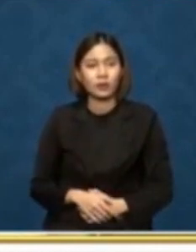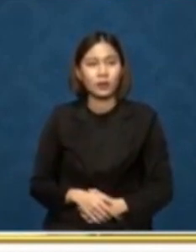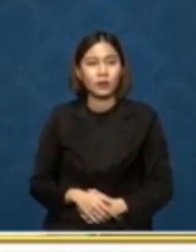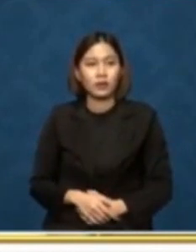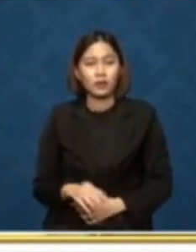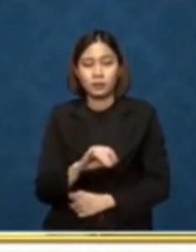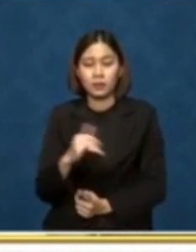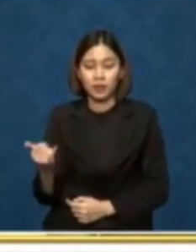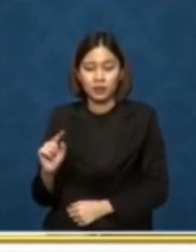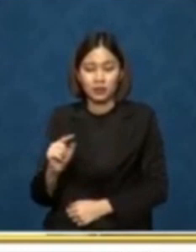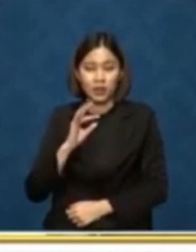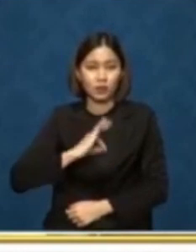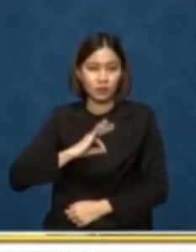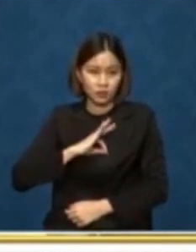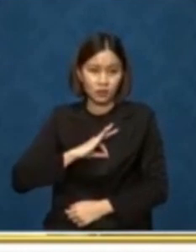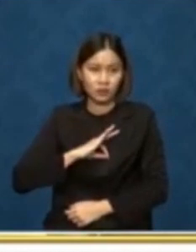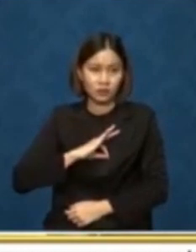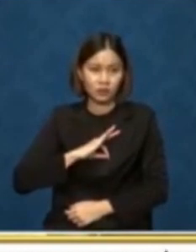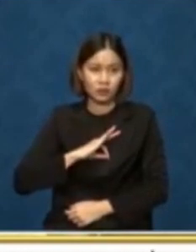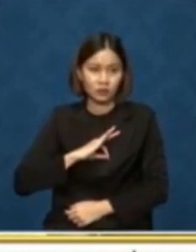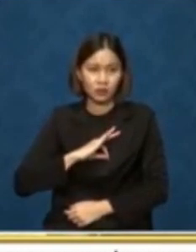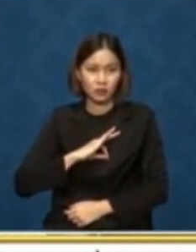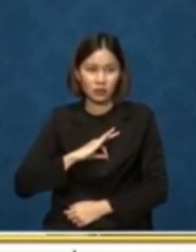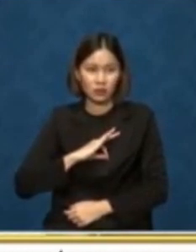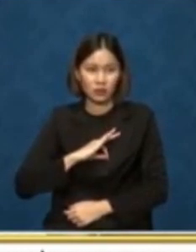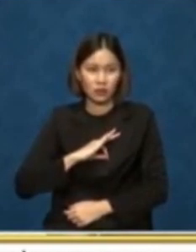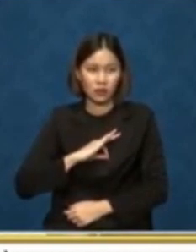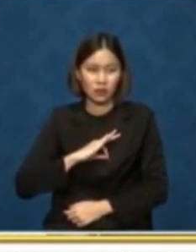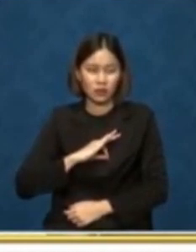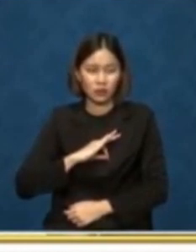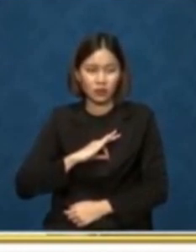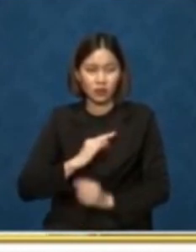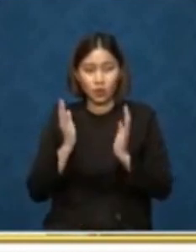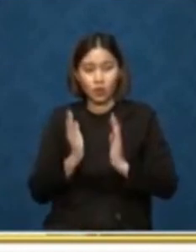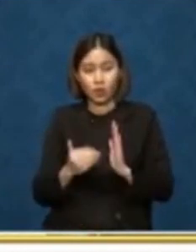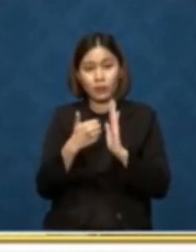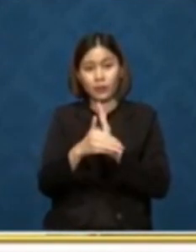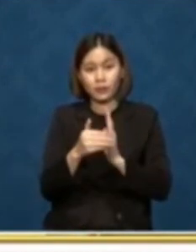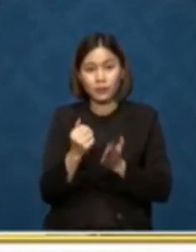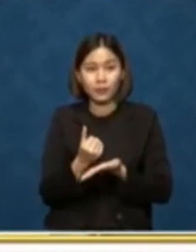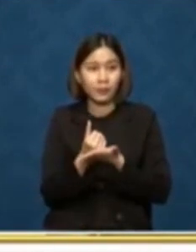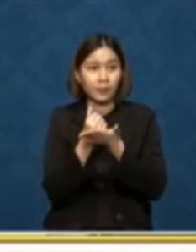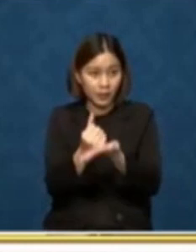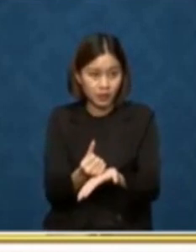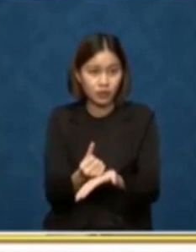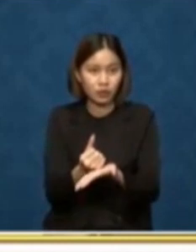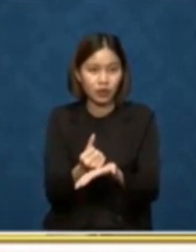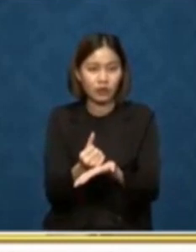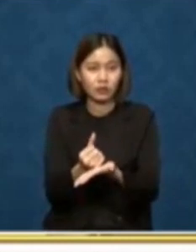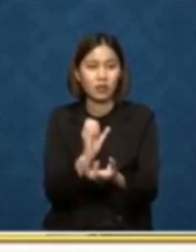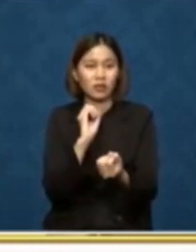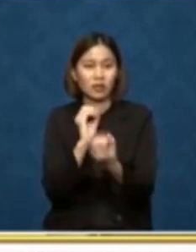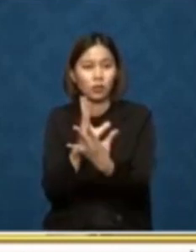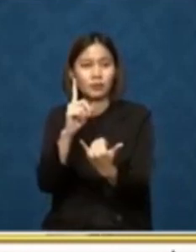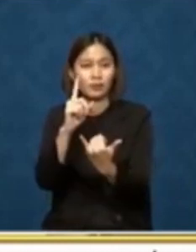ครับว่าบางทีเนี่ยนะความรู้สึกคนที่อีสานเนี่ยไปช่วยแล้วก็